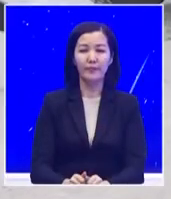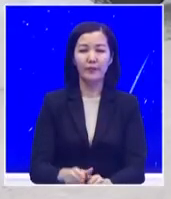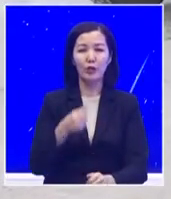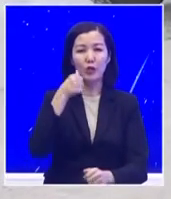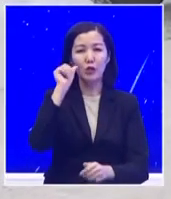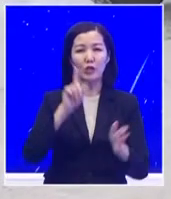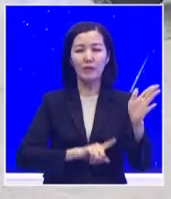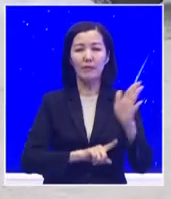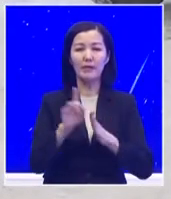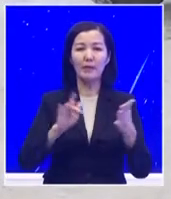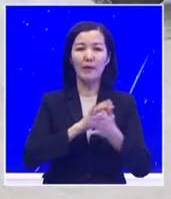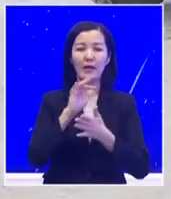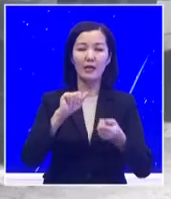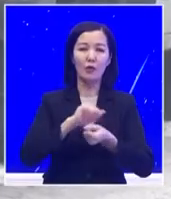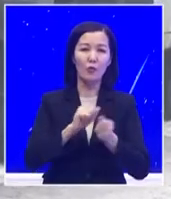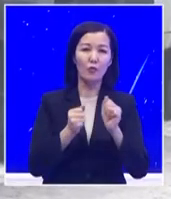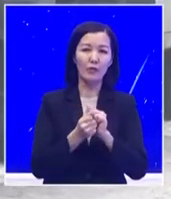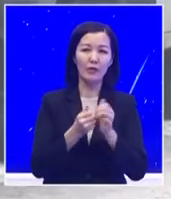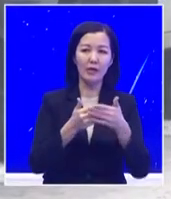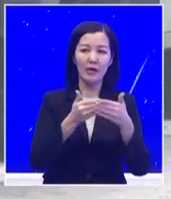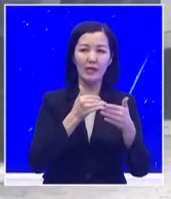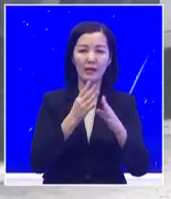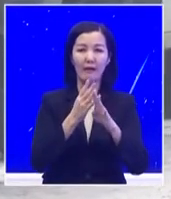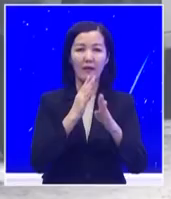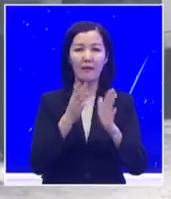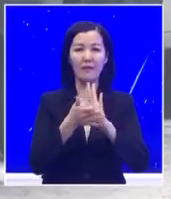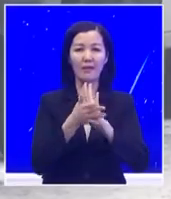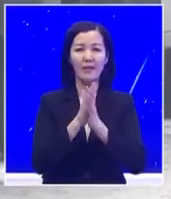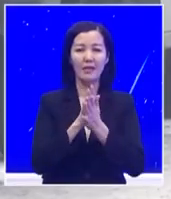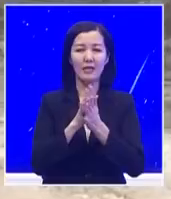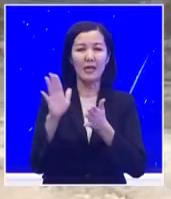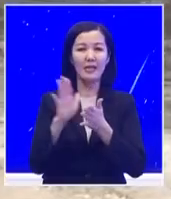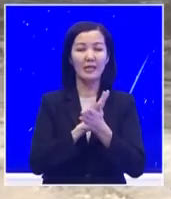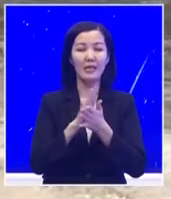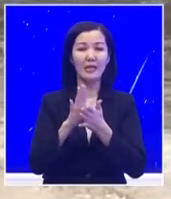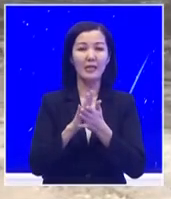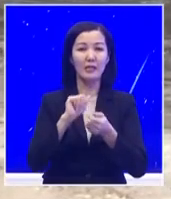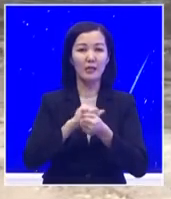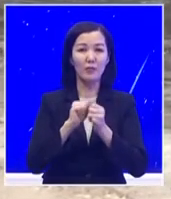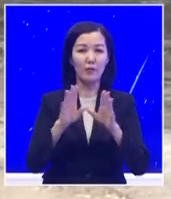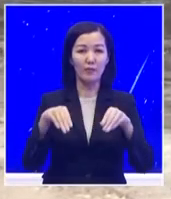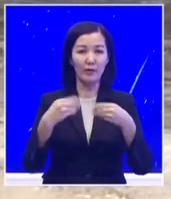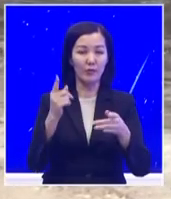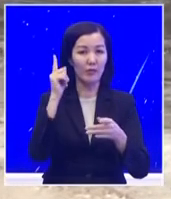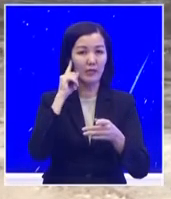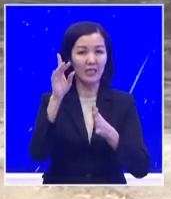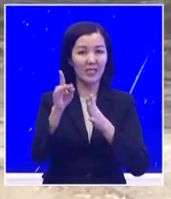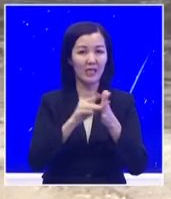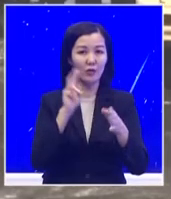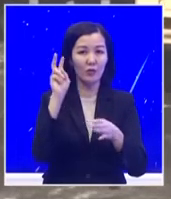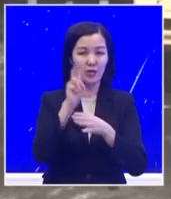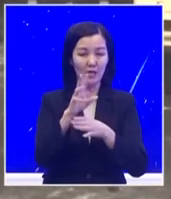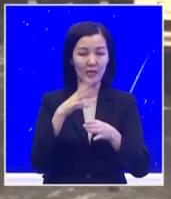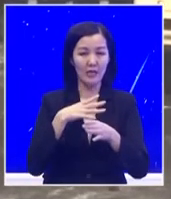Кешеден бері қаламыздағы көмір төгетін тұйық алдында мынадай кептеліс. Тегін көмір таратып жатыр дегенді естіген халық осы жерге